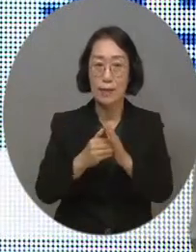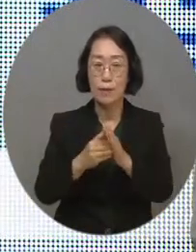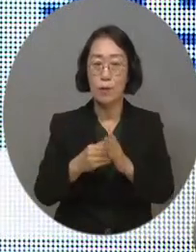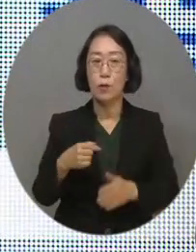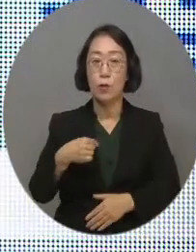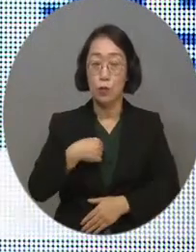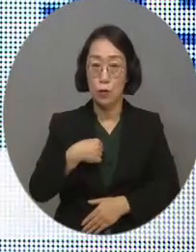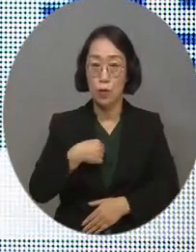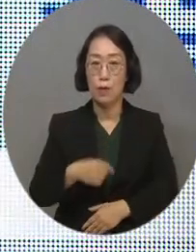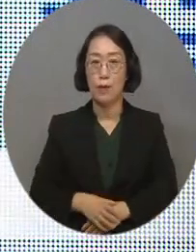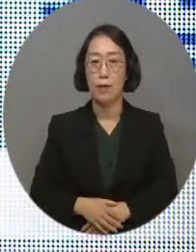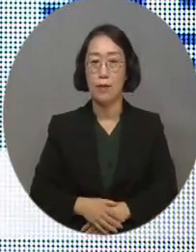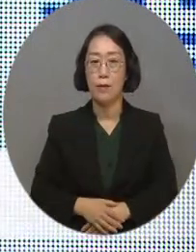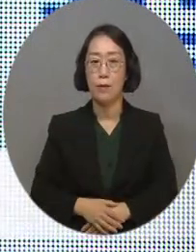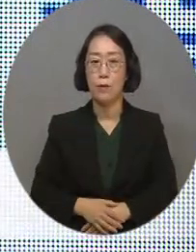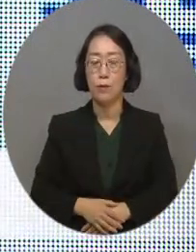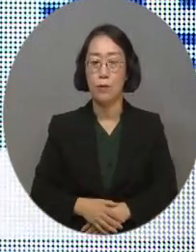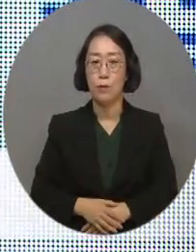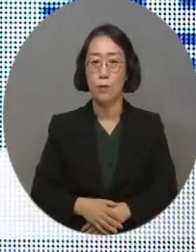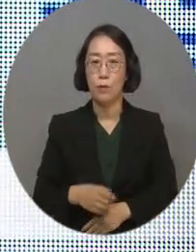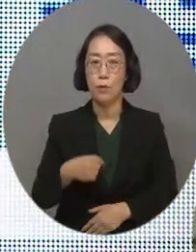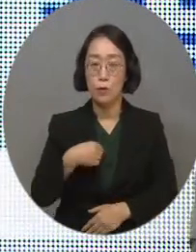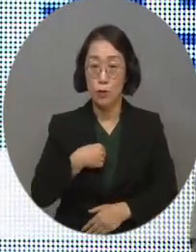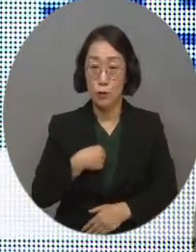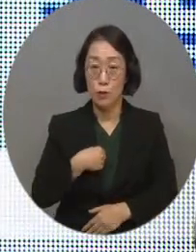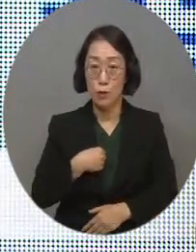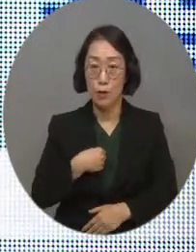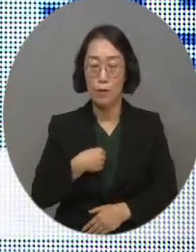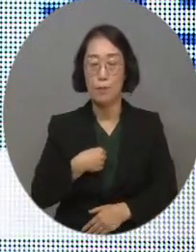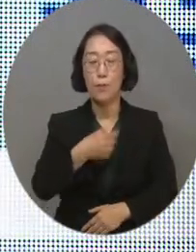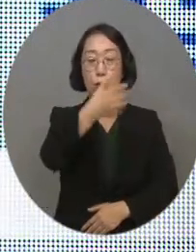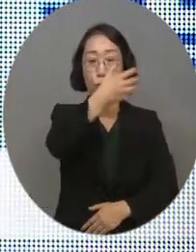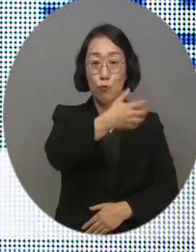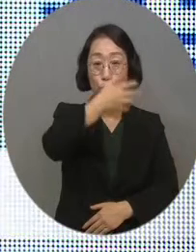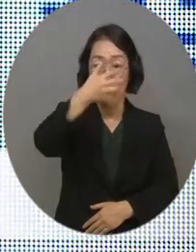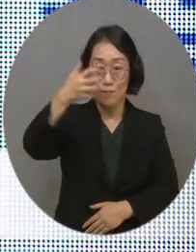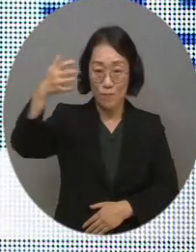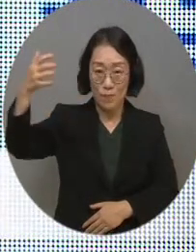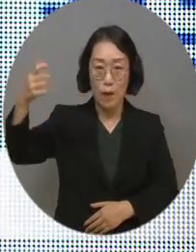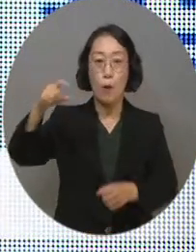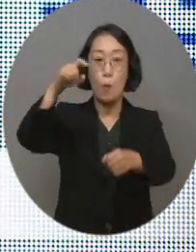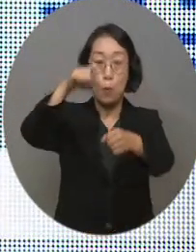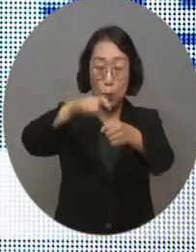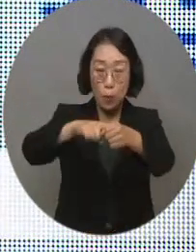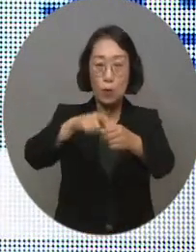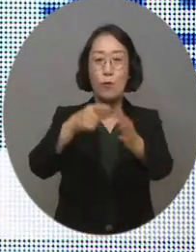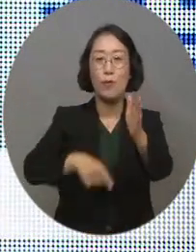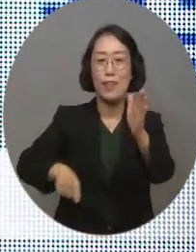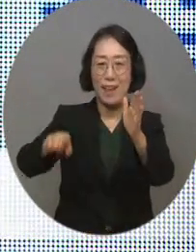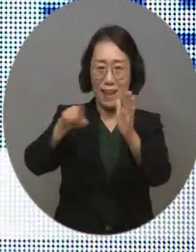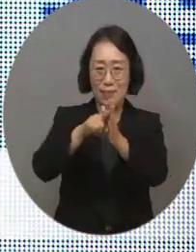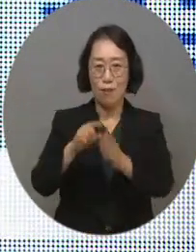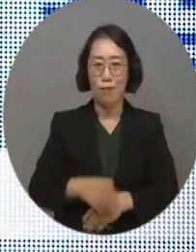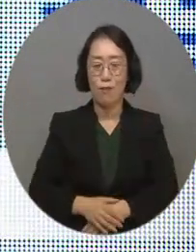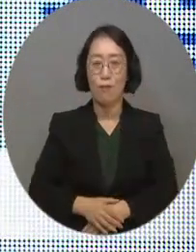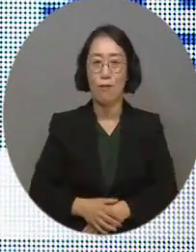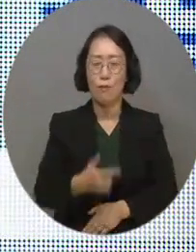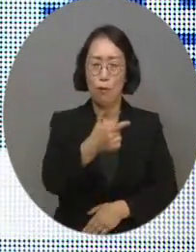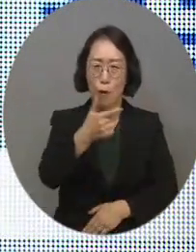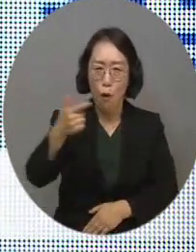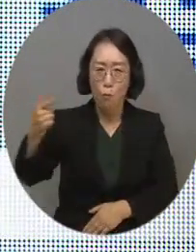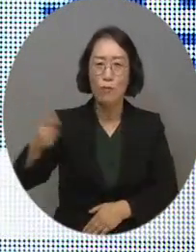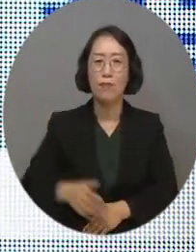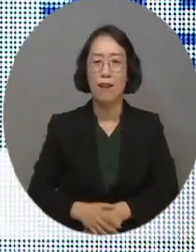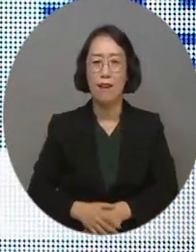마무리하면서 저한테도 저의 꿈과 목표를 위해서도